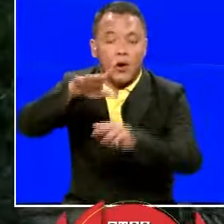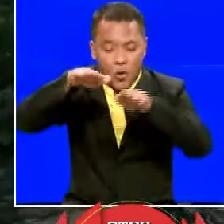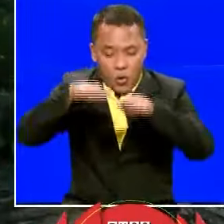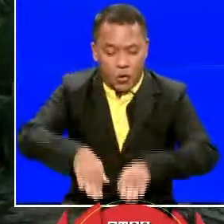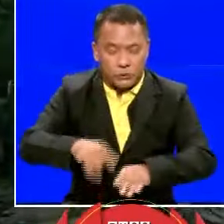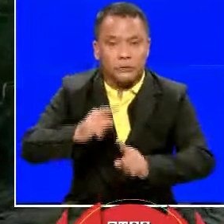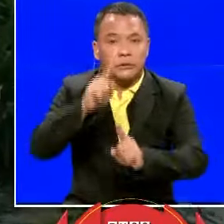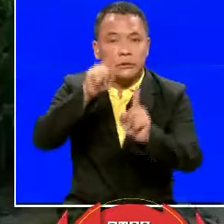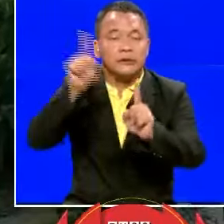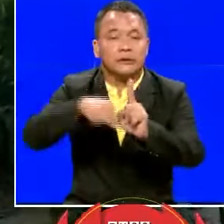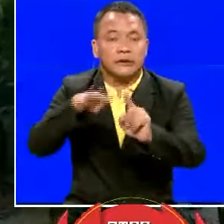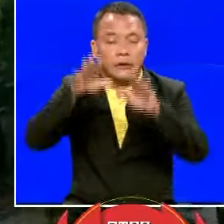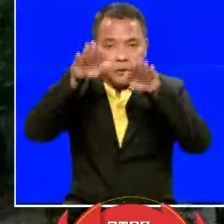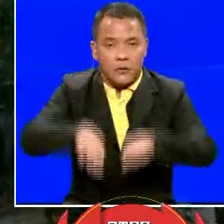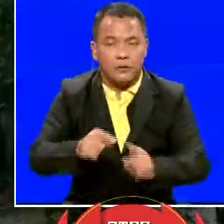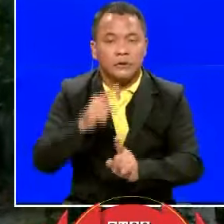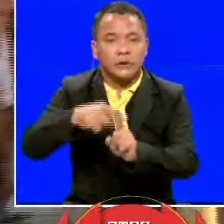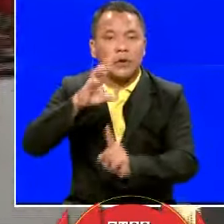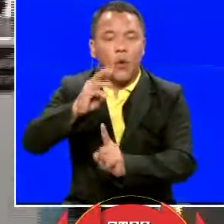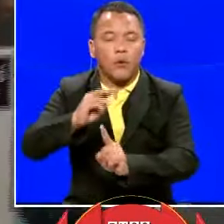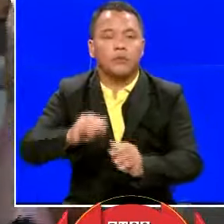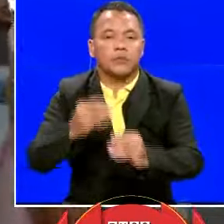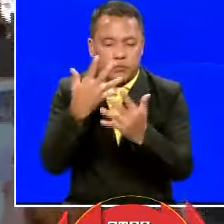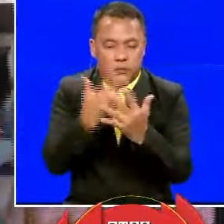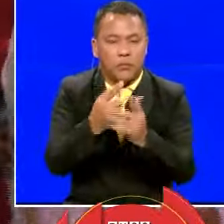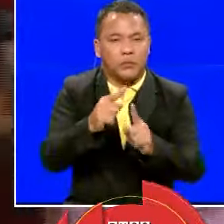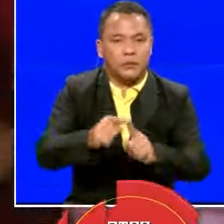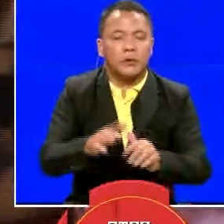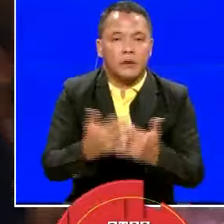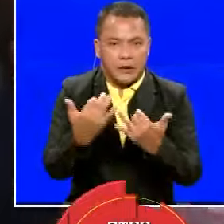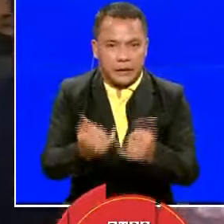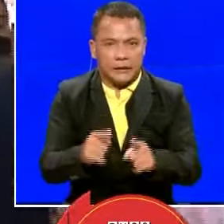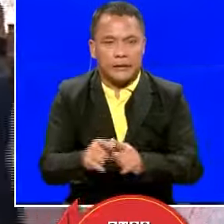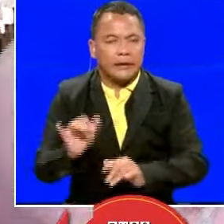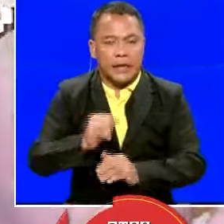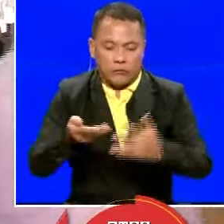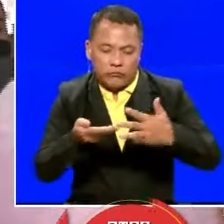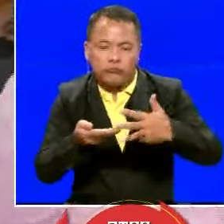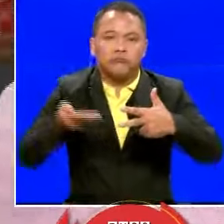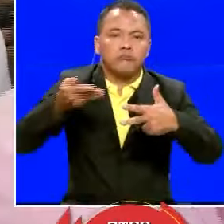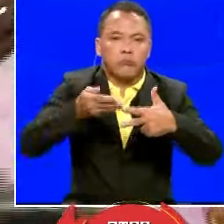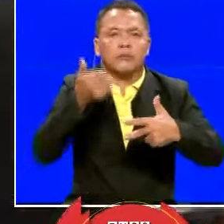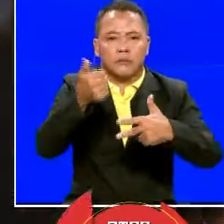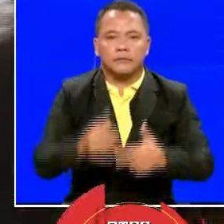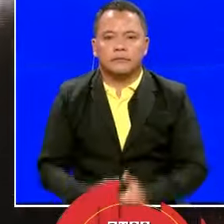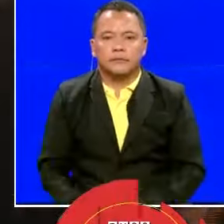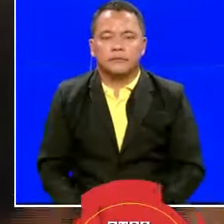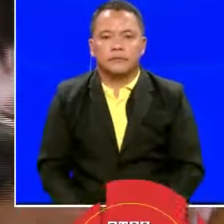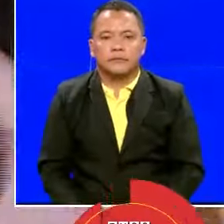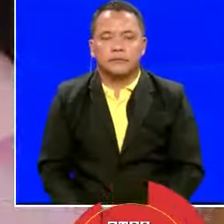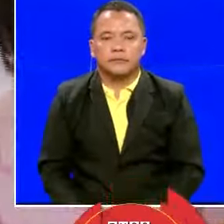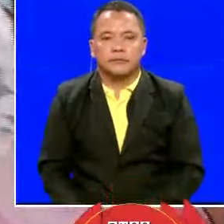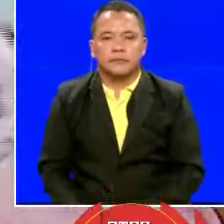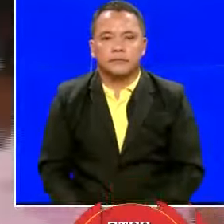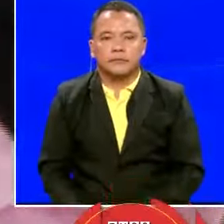โทษให้1ใน4คงเหลือโทษจำคุก6เดือนไม่รอลงอาญาซึ่งคดีนี้ยังอุทธรณ์ได้นะคะ